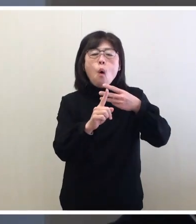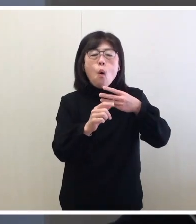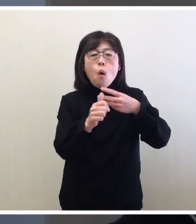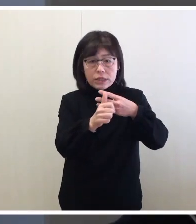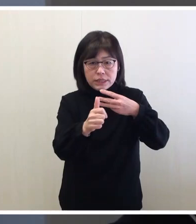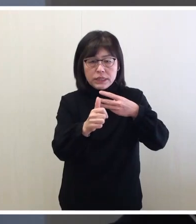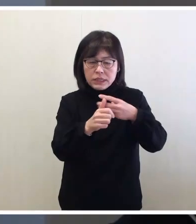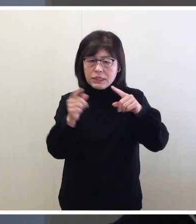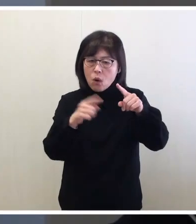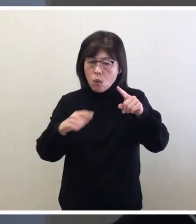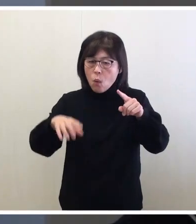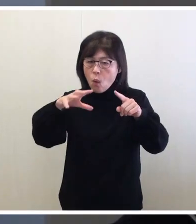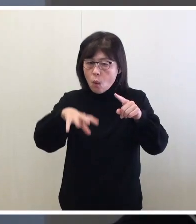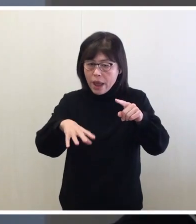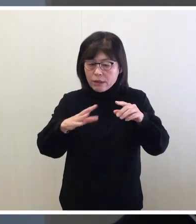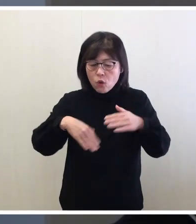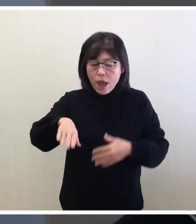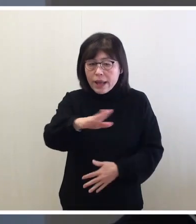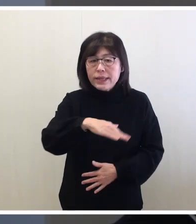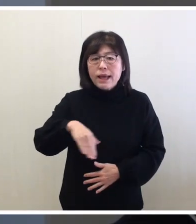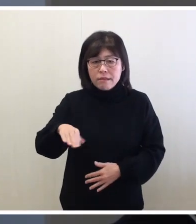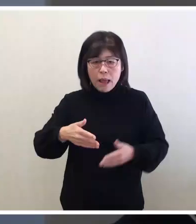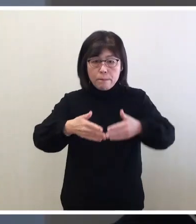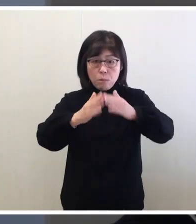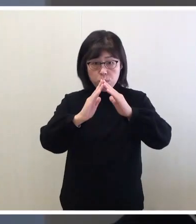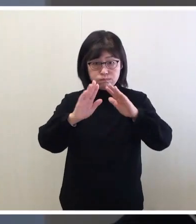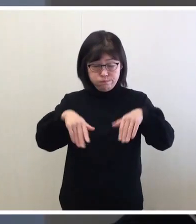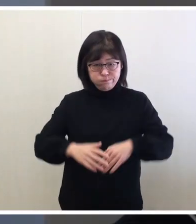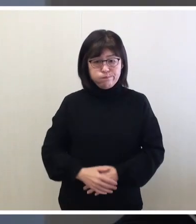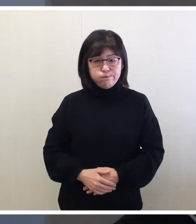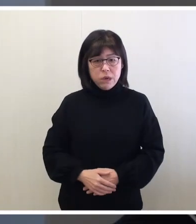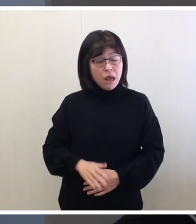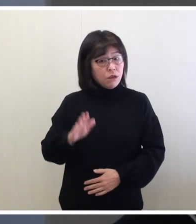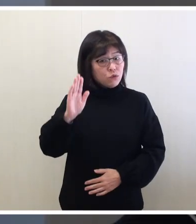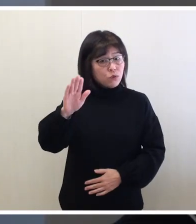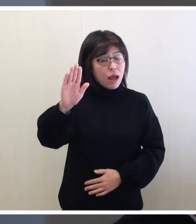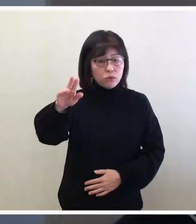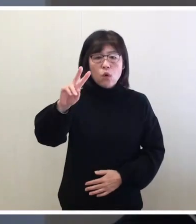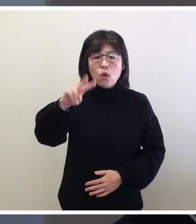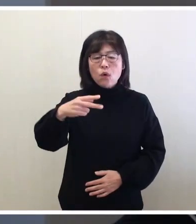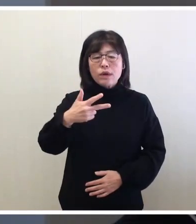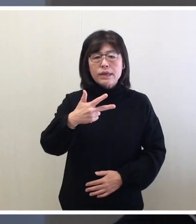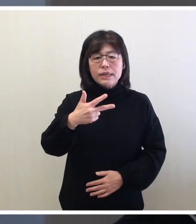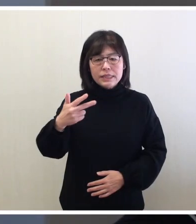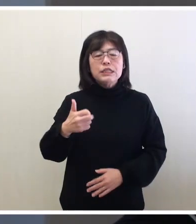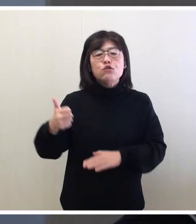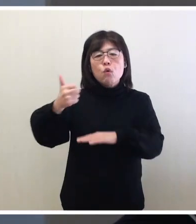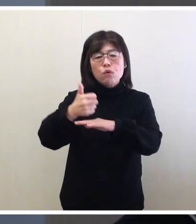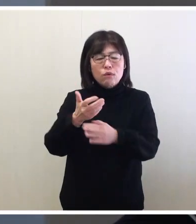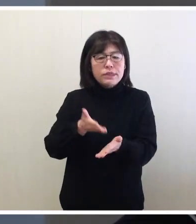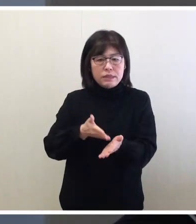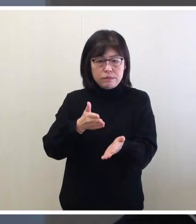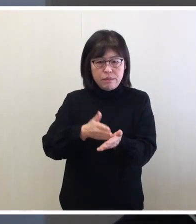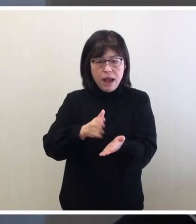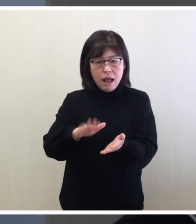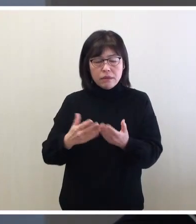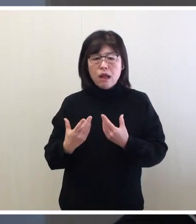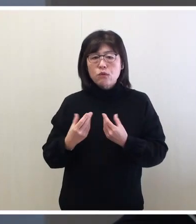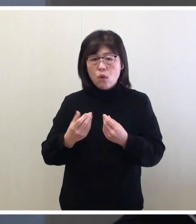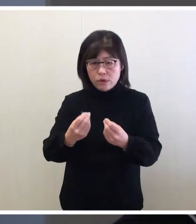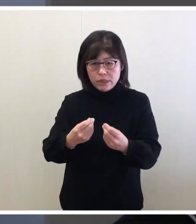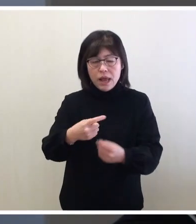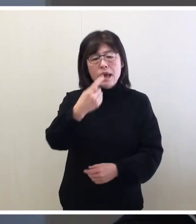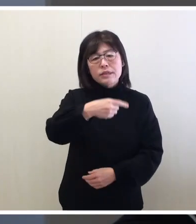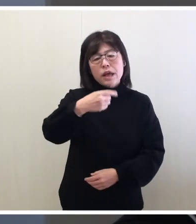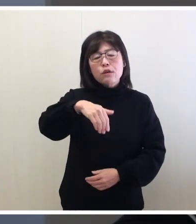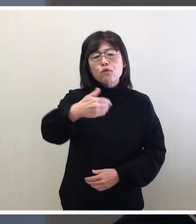の王子公園エリアで創設をしました。以降、先ほど理事長の村上からもござい